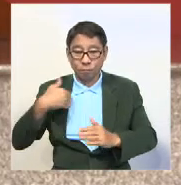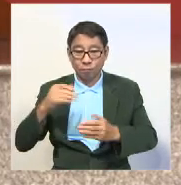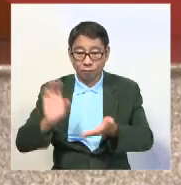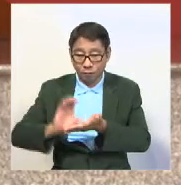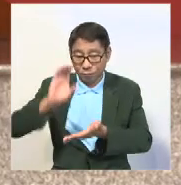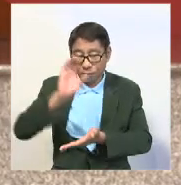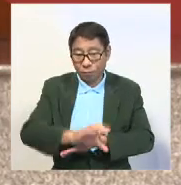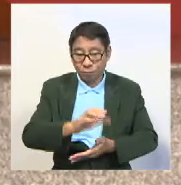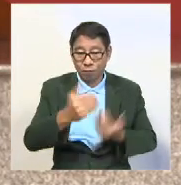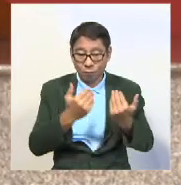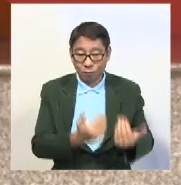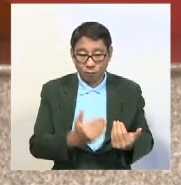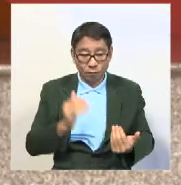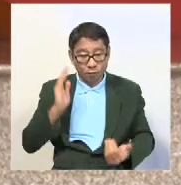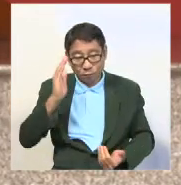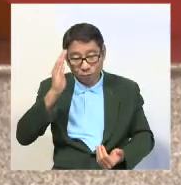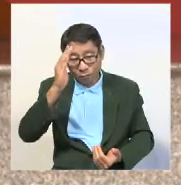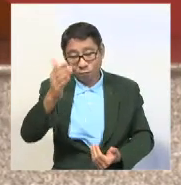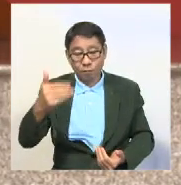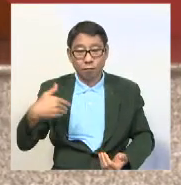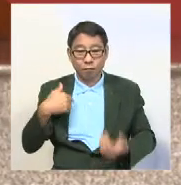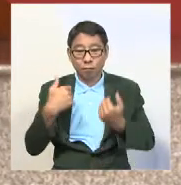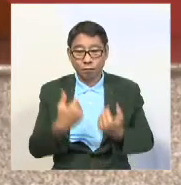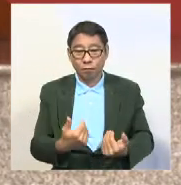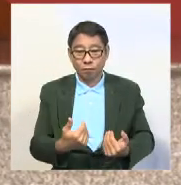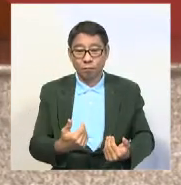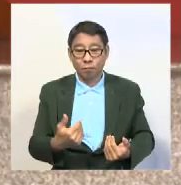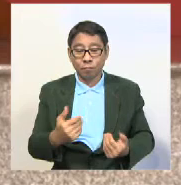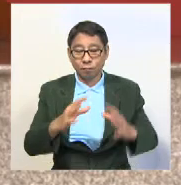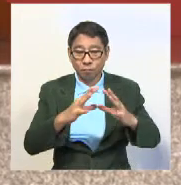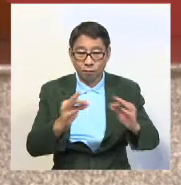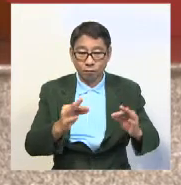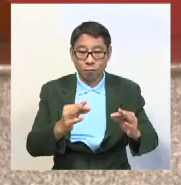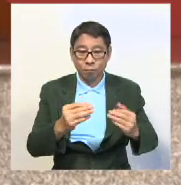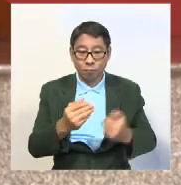ตนะครับในปัจจุบันและอนาคตด้วยนะครับในหลายอย่างด้วยกันในเรื่องของ